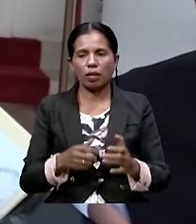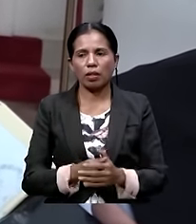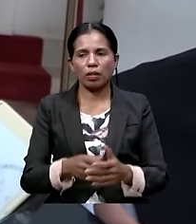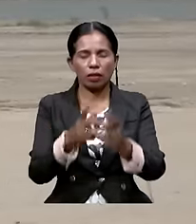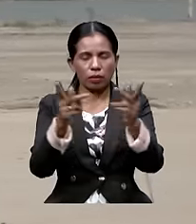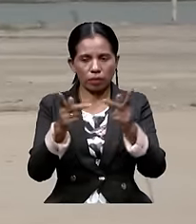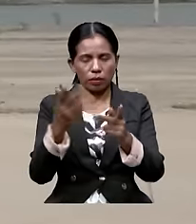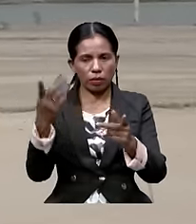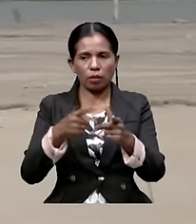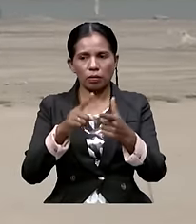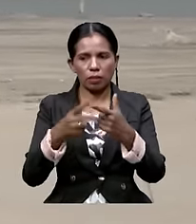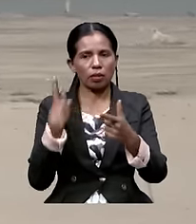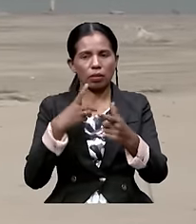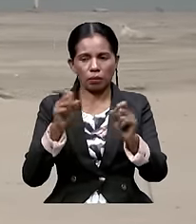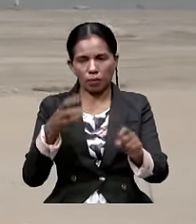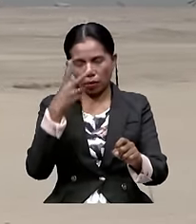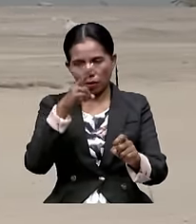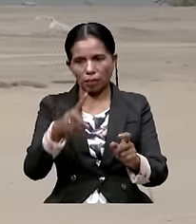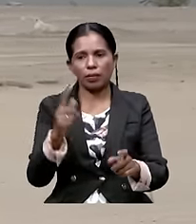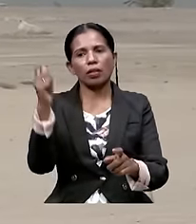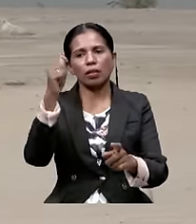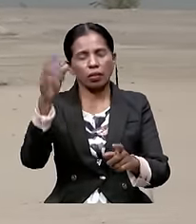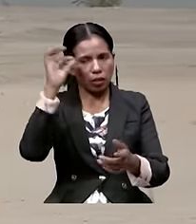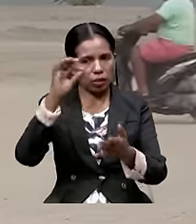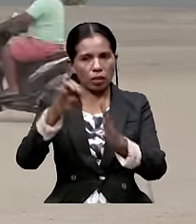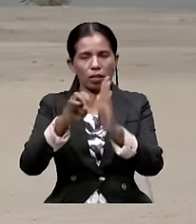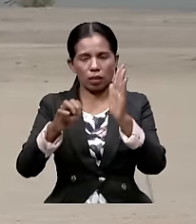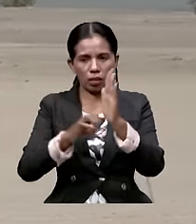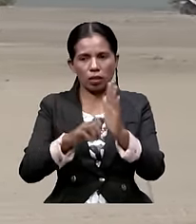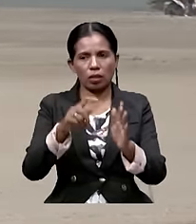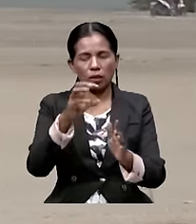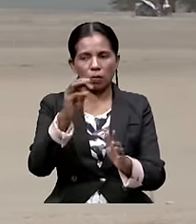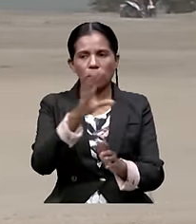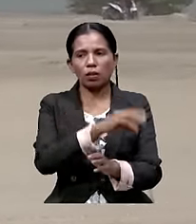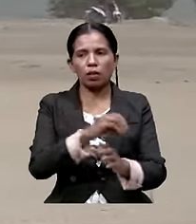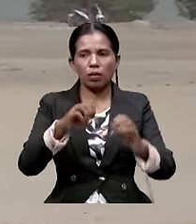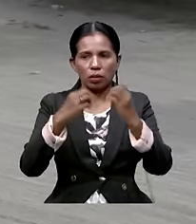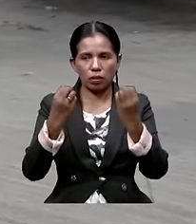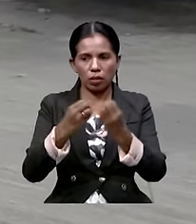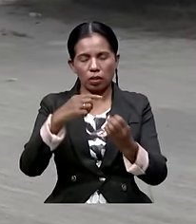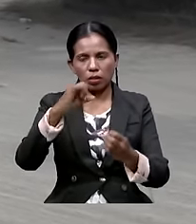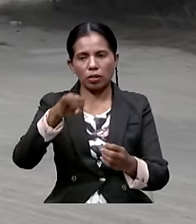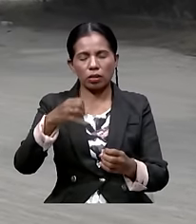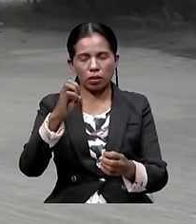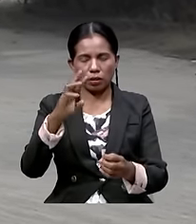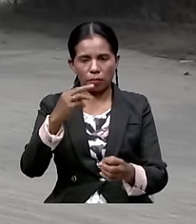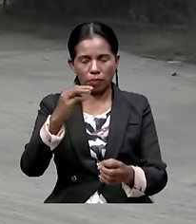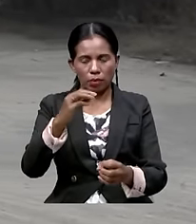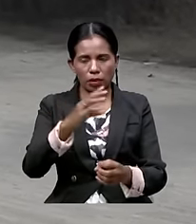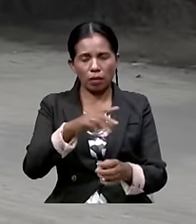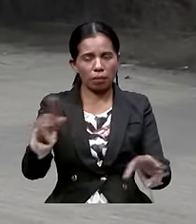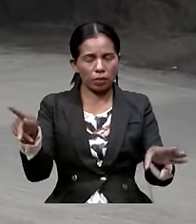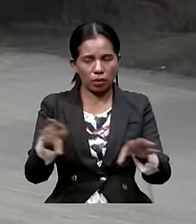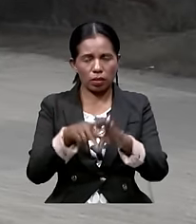fatting nih, perdepus itu beli kulit. Ia tersane sekretaris stadu asuntu toponimia na organisasi urbana, Germano Santa Brites Dias, partisipa